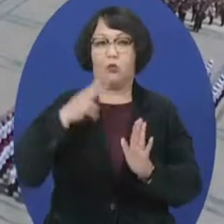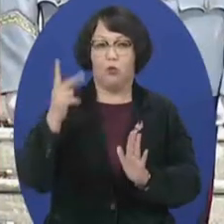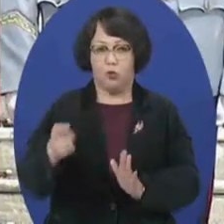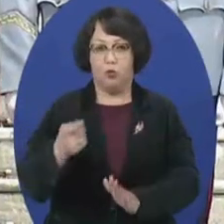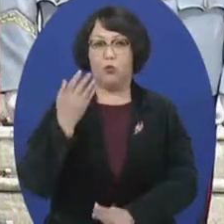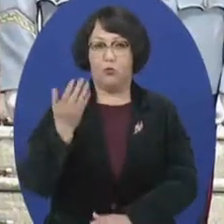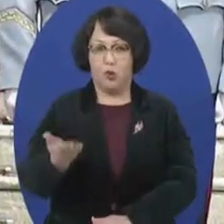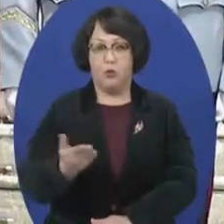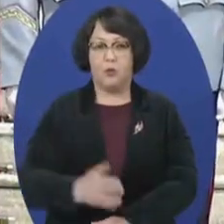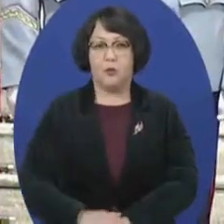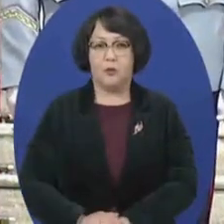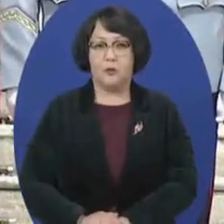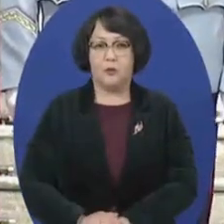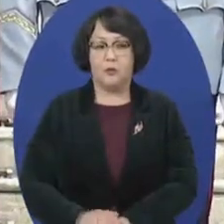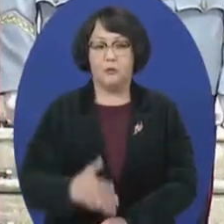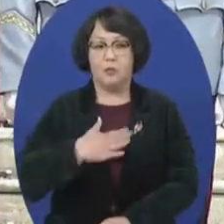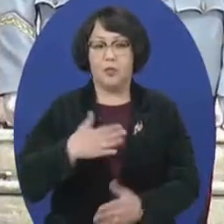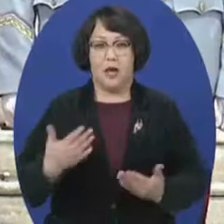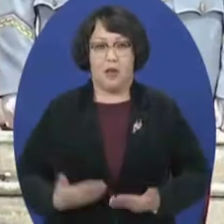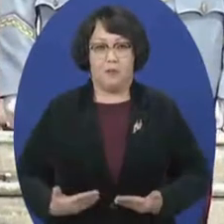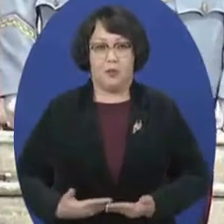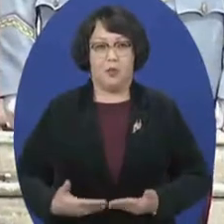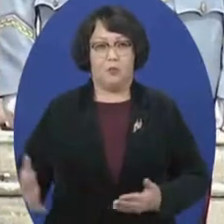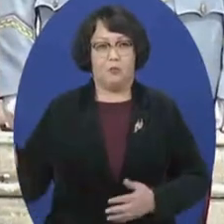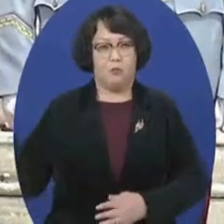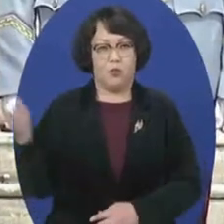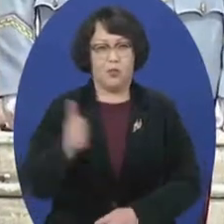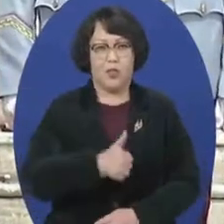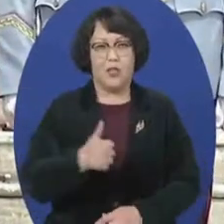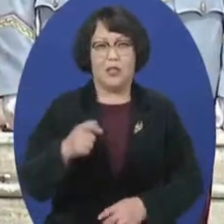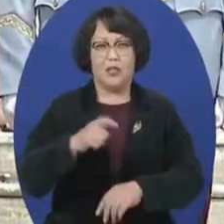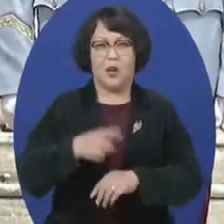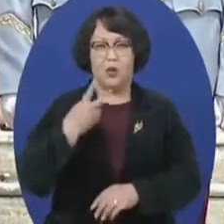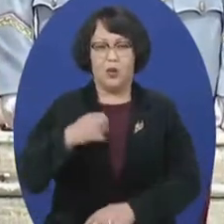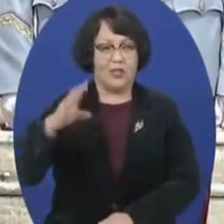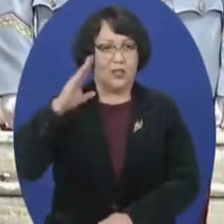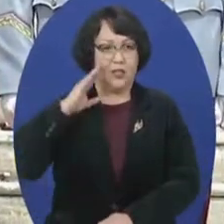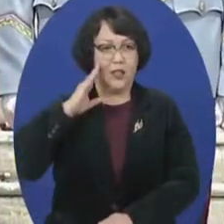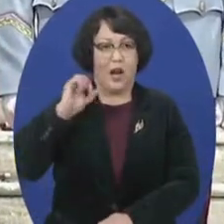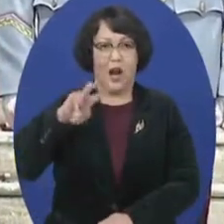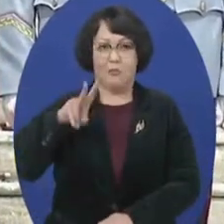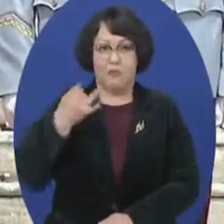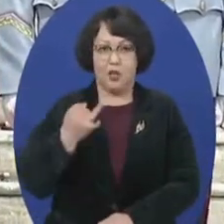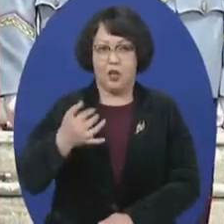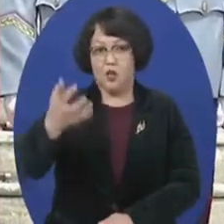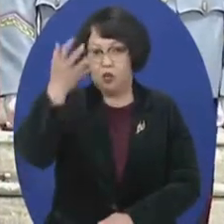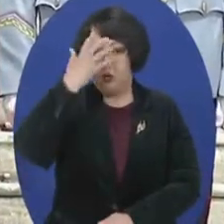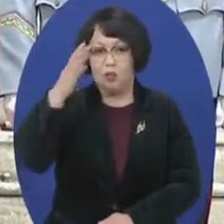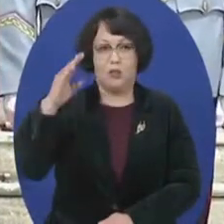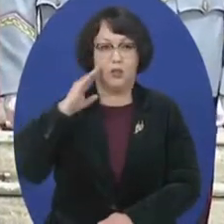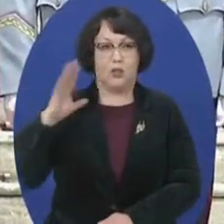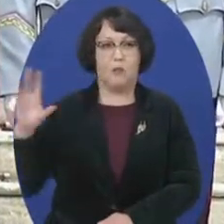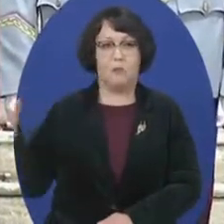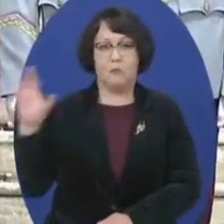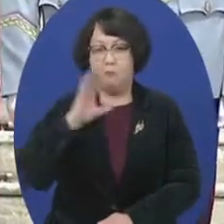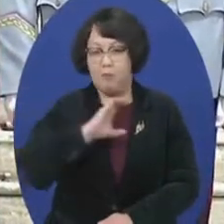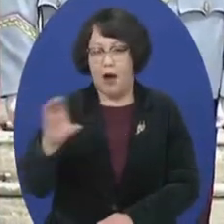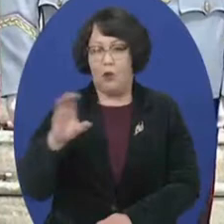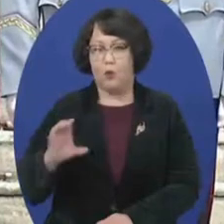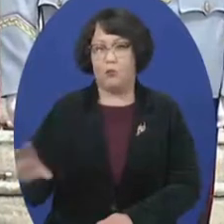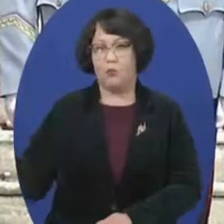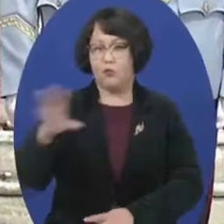билээ. Миний амьдралын бүхий л цаг үе зэрэг арим төрийн зэргийн байгууллагуудтай холбоотой